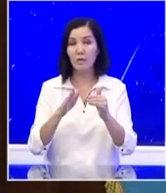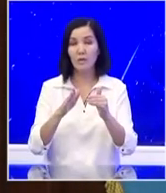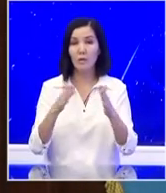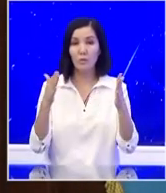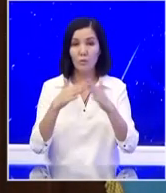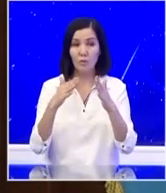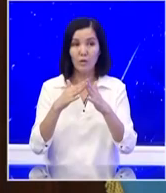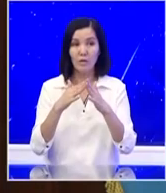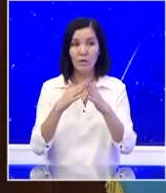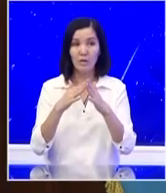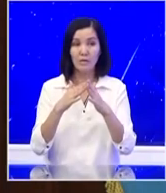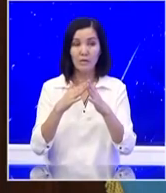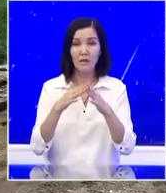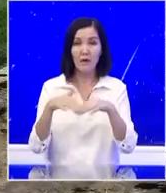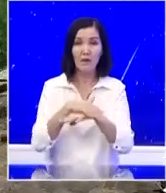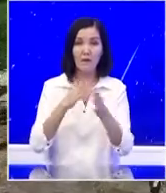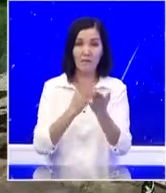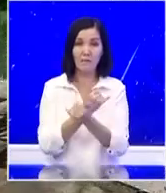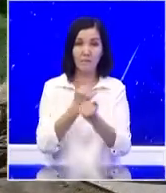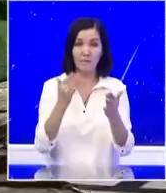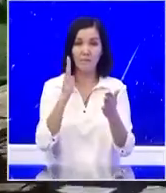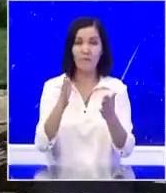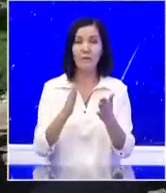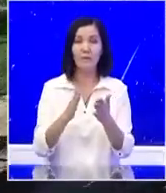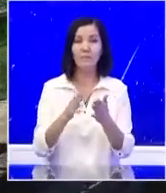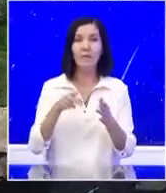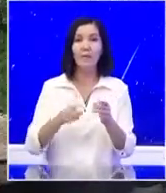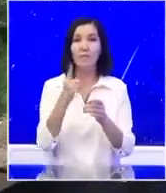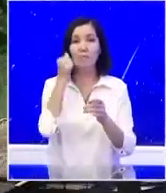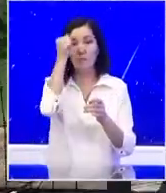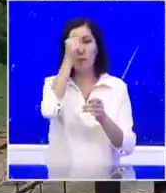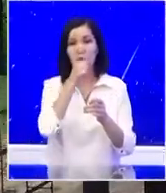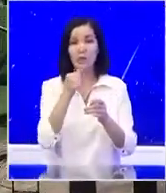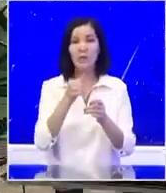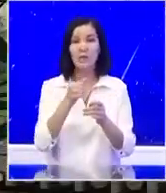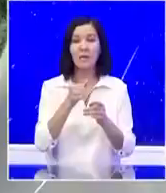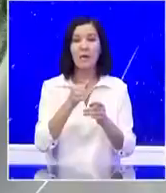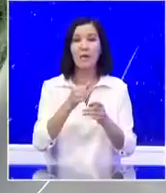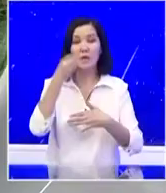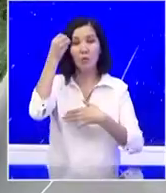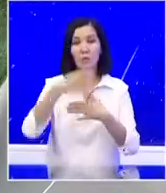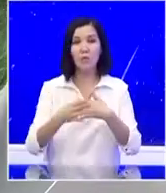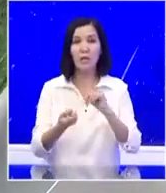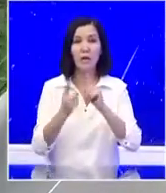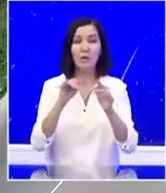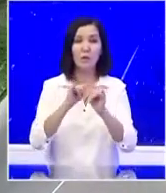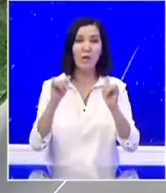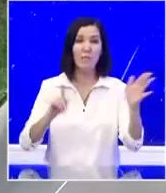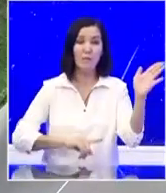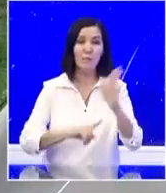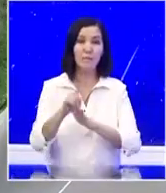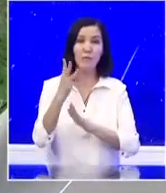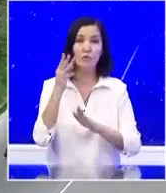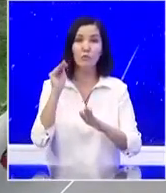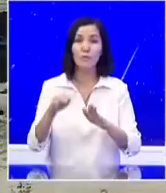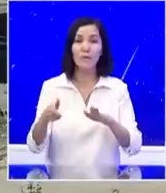мысалы халыққа үлкен қызмет болайын деп отыр. Облыс орталығы 2001 жылы статусын алғаннан бастап түрленіп сала берді. Аумағы